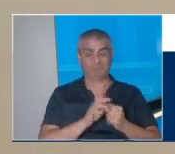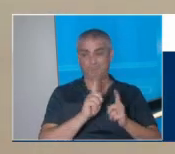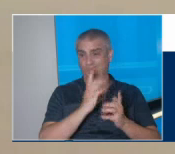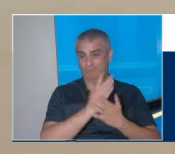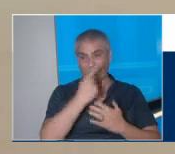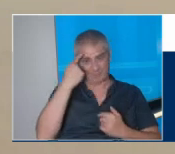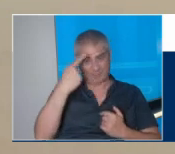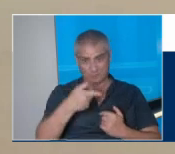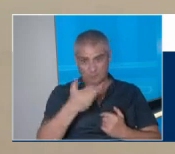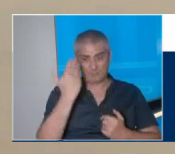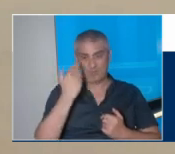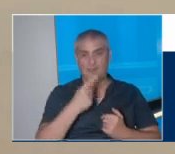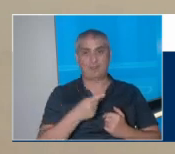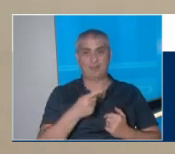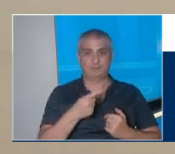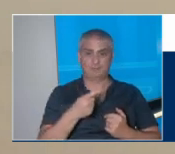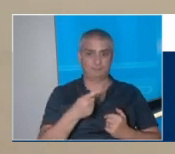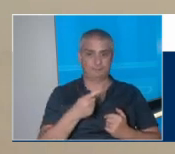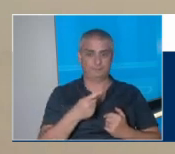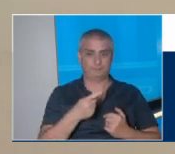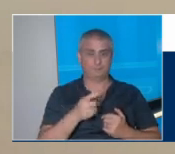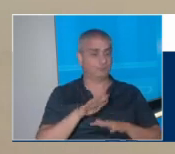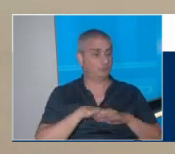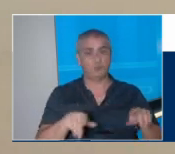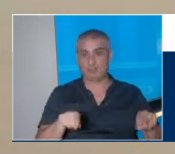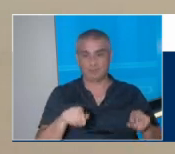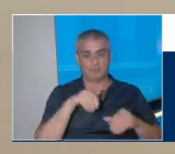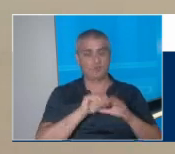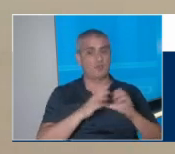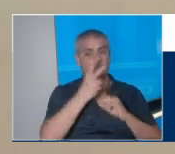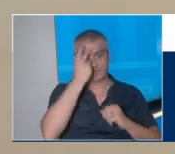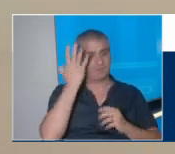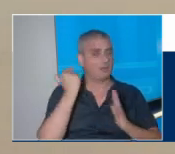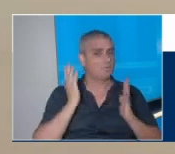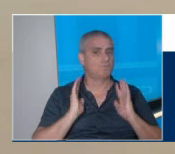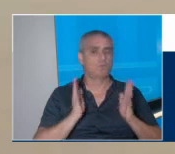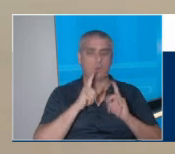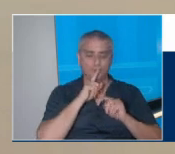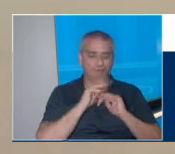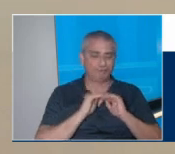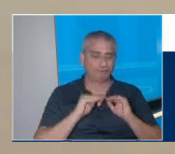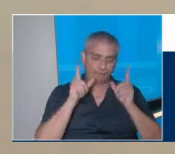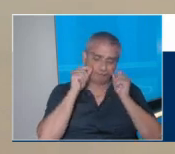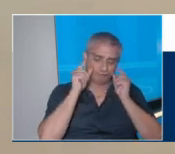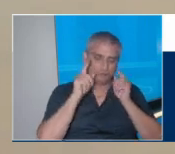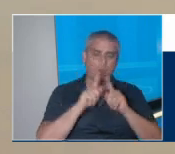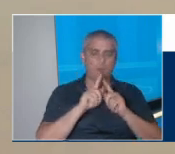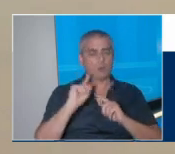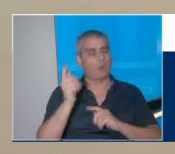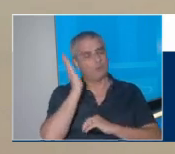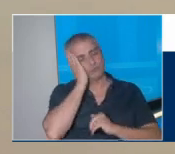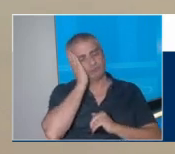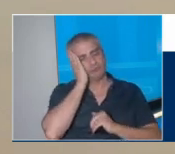שאתם יודעים, הייתה השטח בחברה הערבית היה מאוד מנומנם, והייתה סוג של